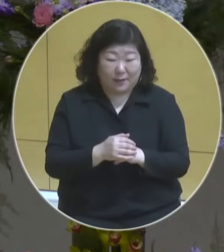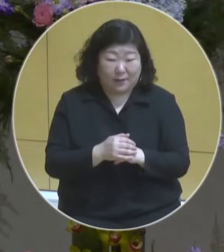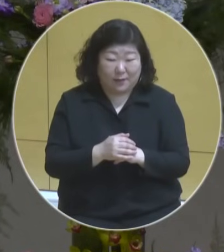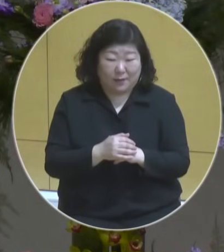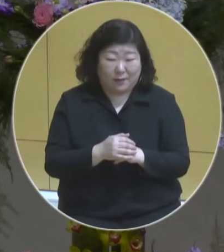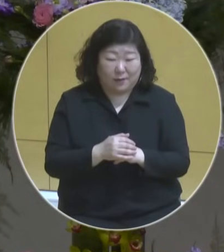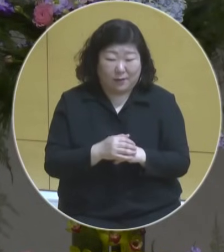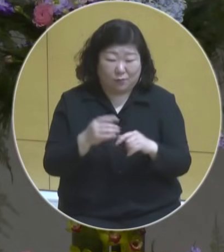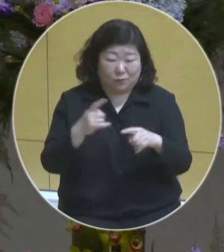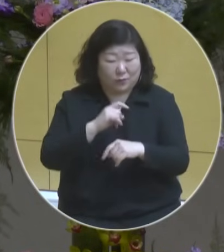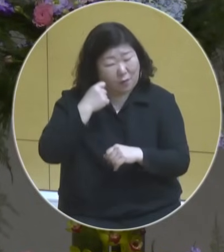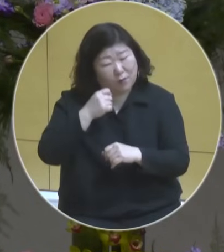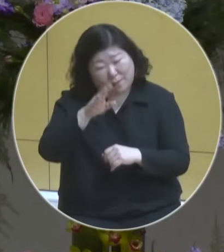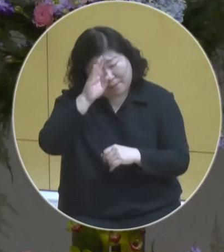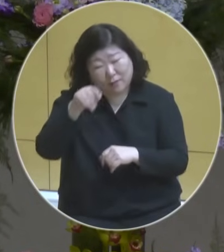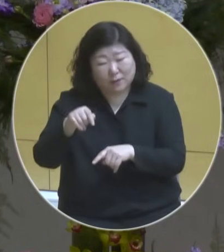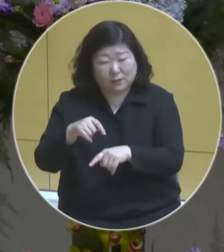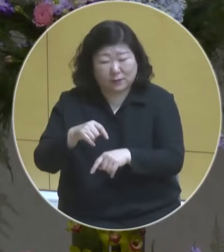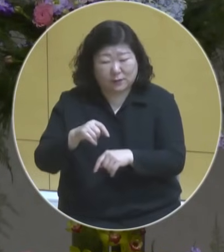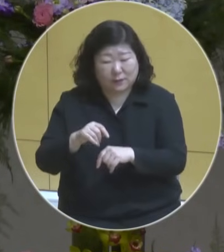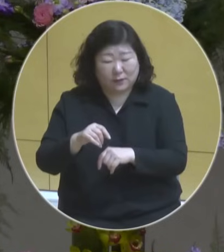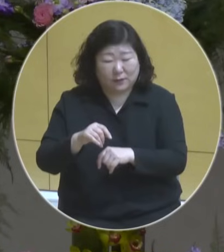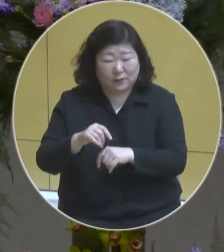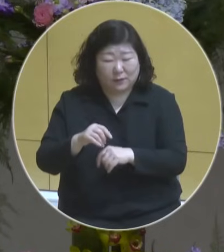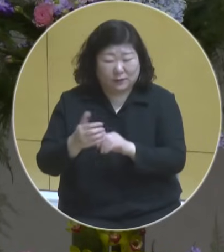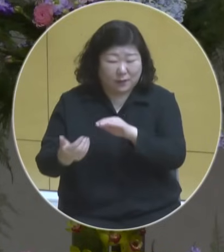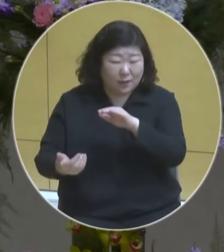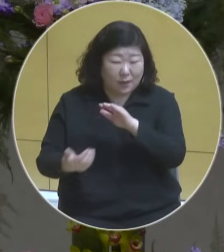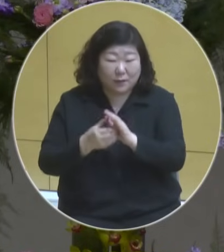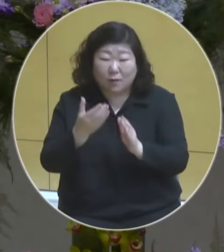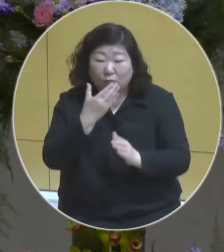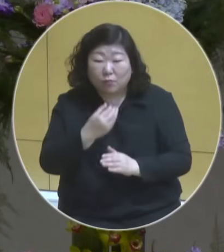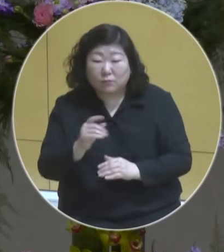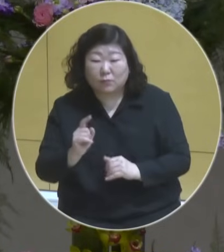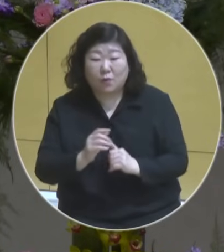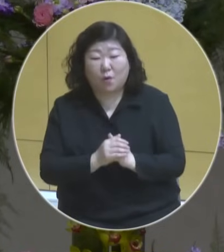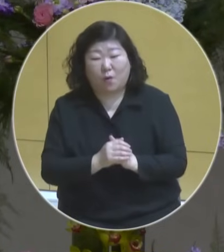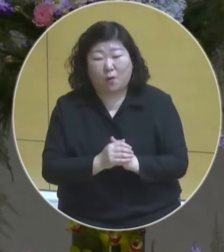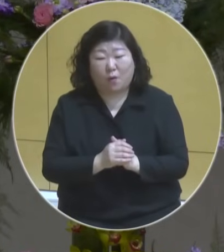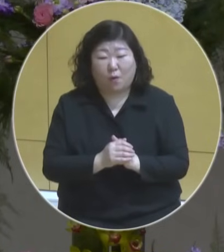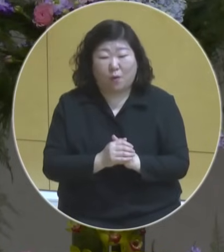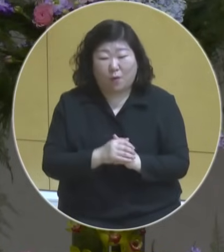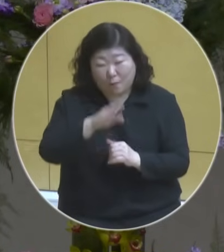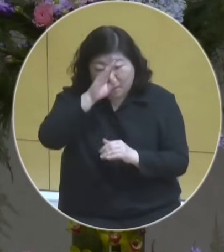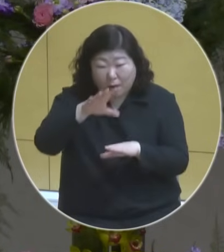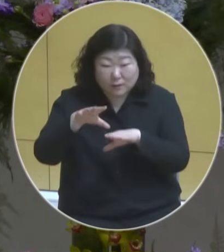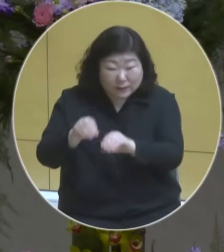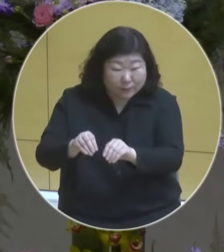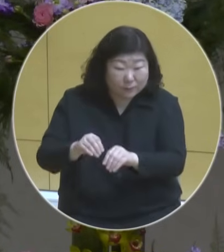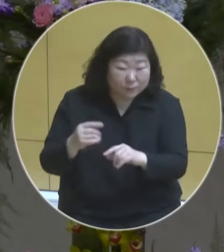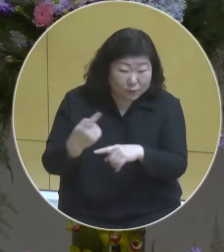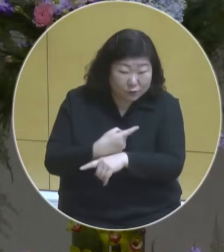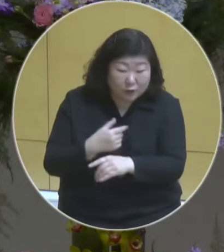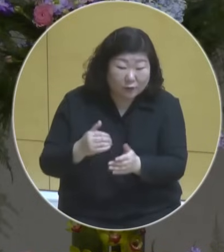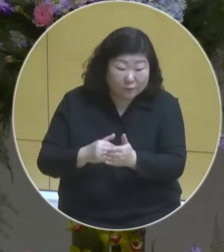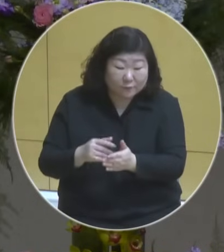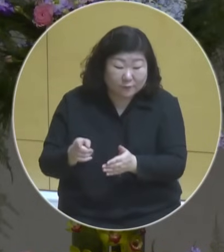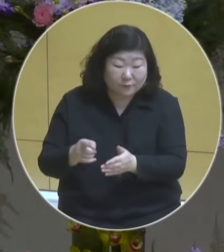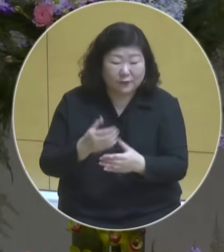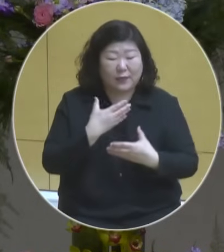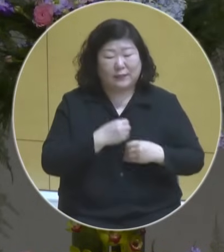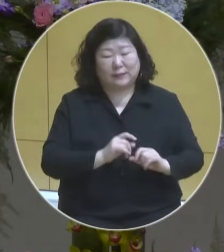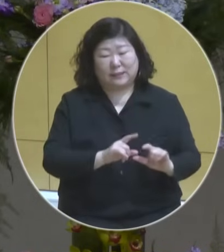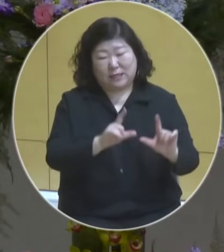있어서 최대의 축복이 뭐라고 생각하십니까 병이 낳는 겁니다 바로 안식일날 치료해